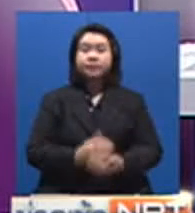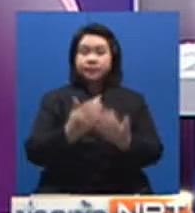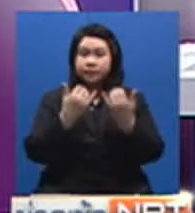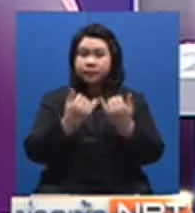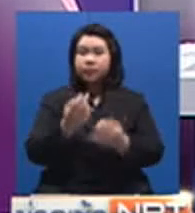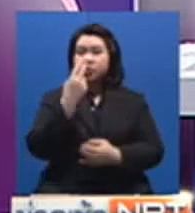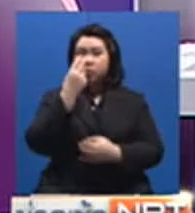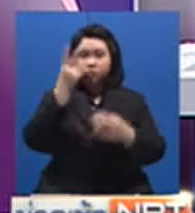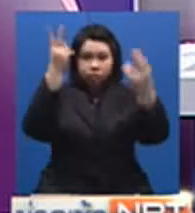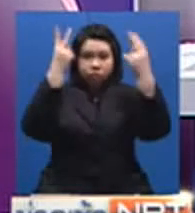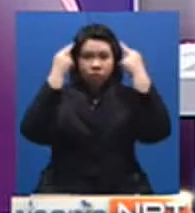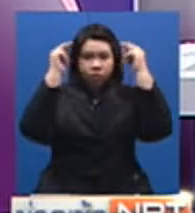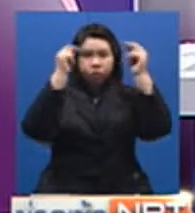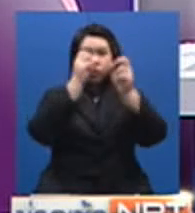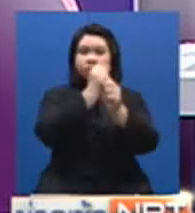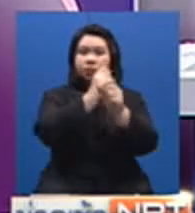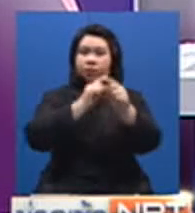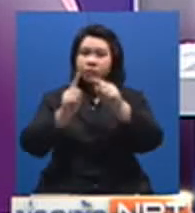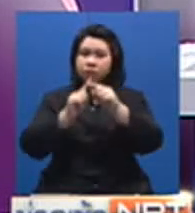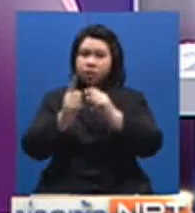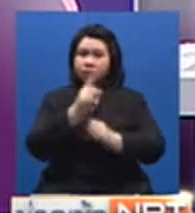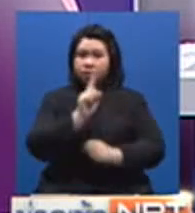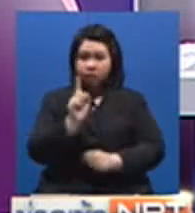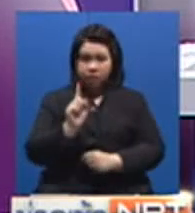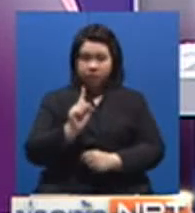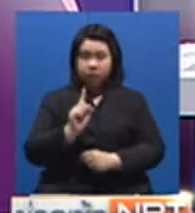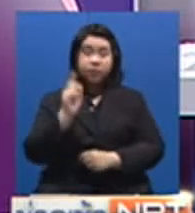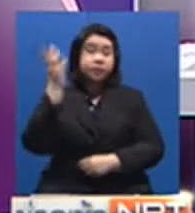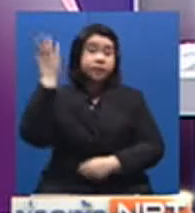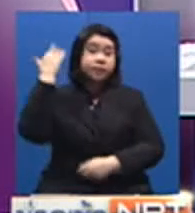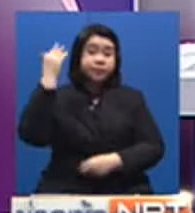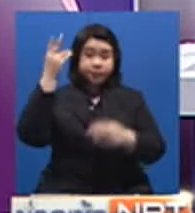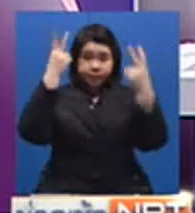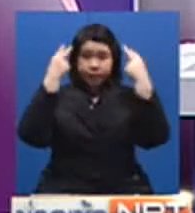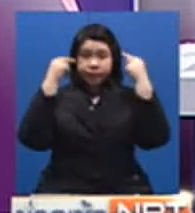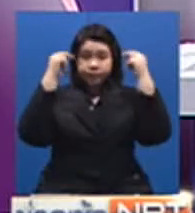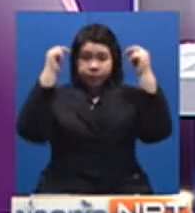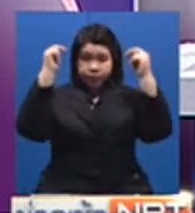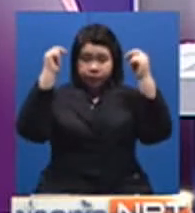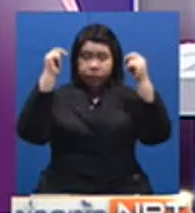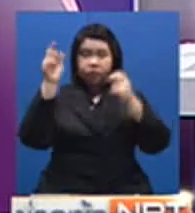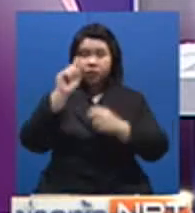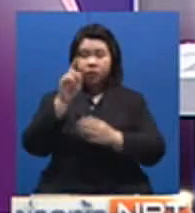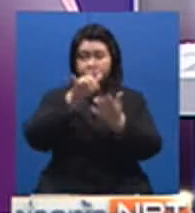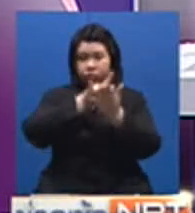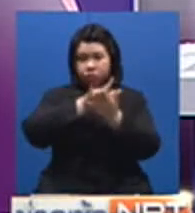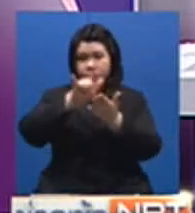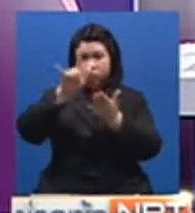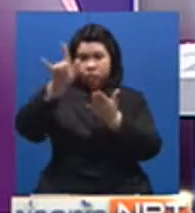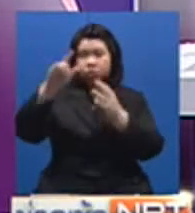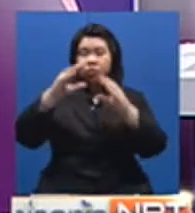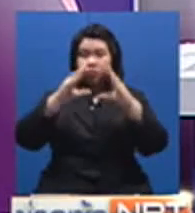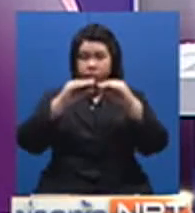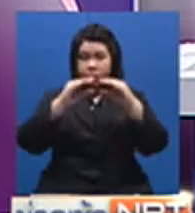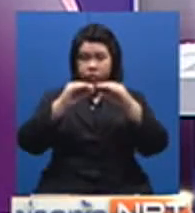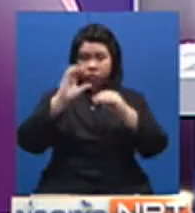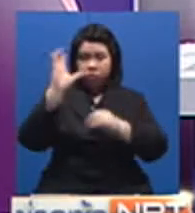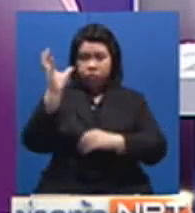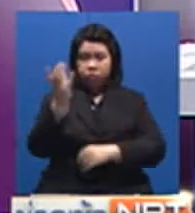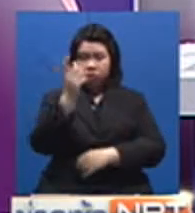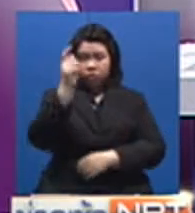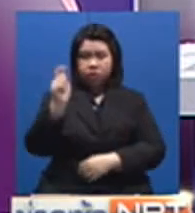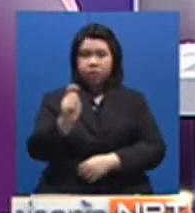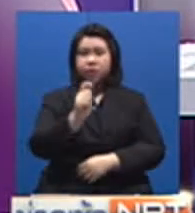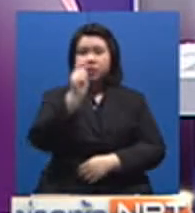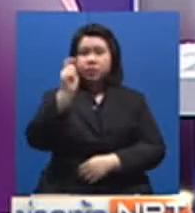มาดูภารกิจของนายกรัฐมนตรีกันบ้างนะคะซึ่งเมื่อวานนี้ค่ะนายกรัฐมนตรีได้ออกเดินทางไปร่วมการประชุมผู้นำเอเชียยุโรปครั้งที่10หรือว่า